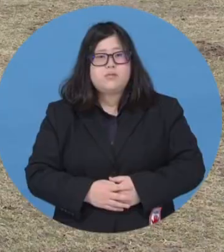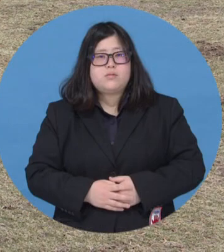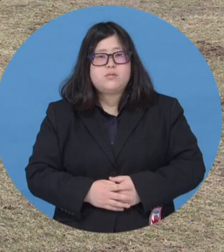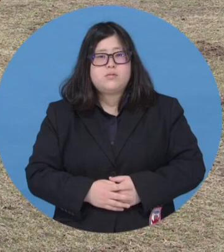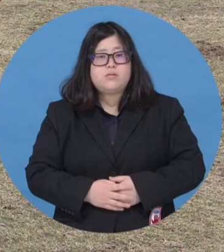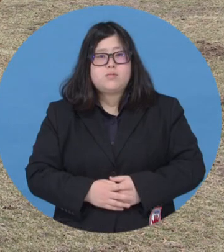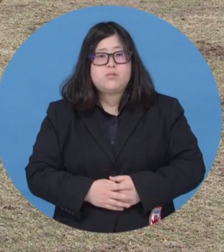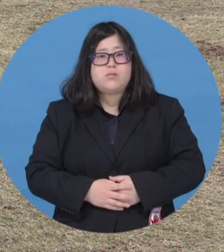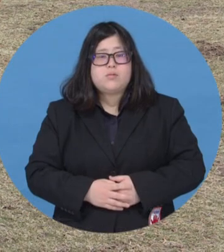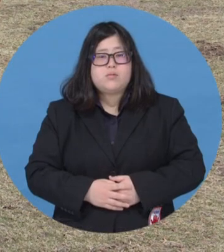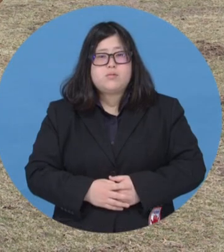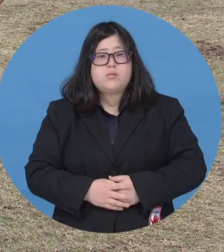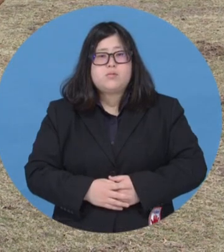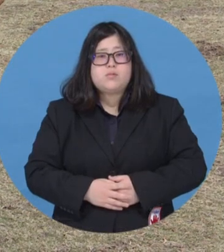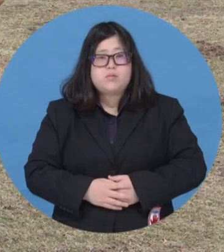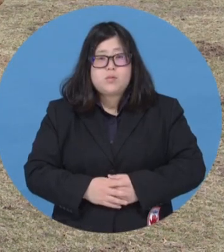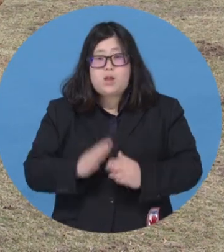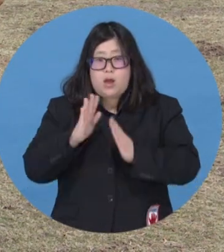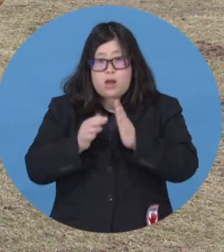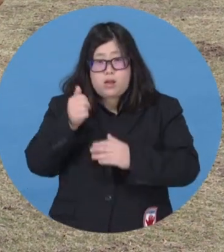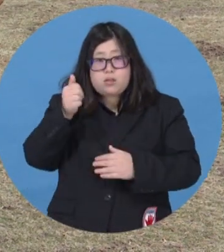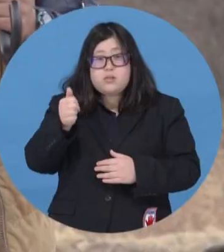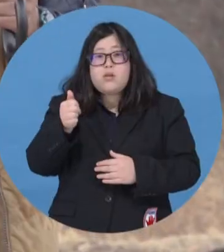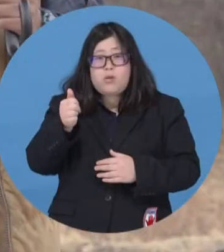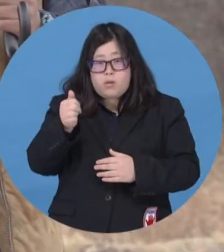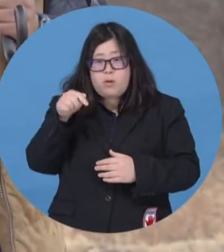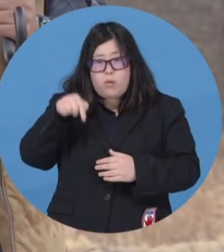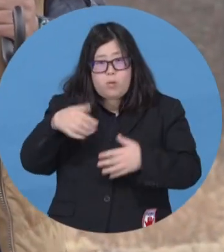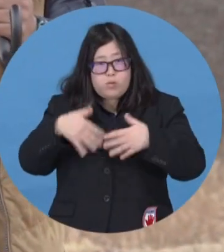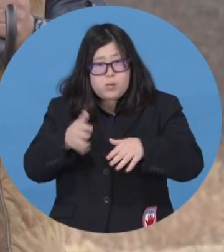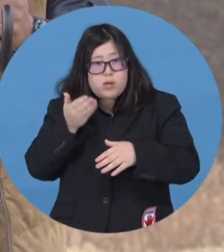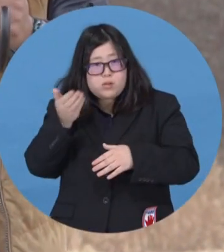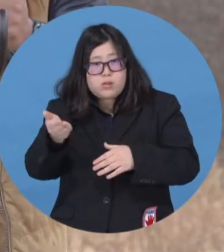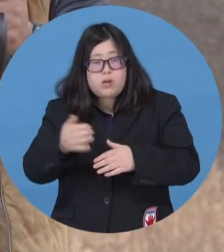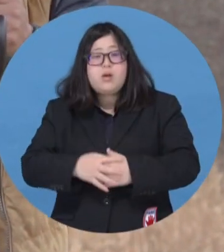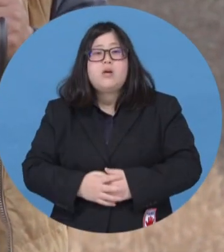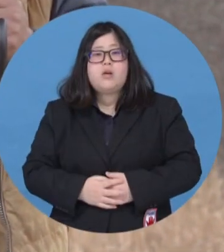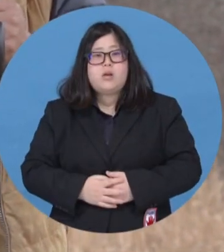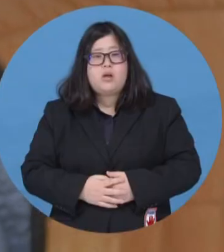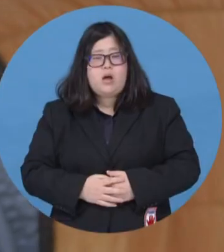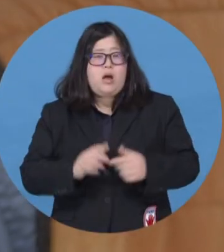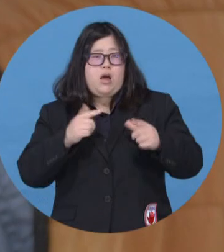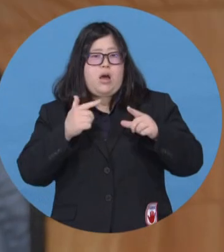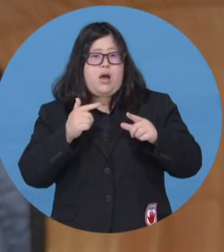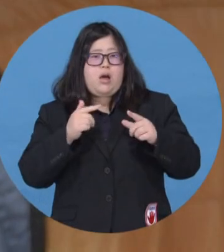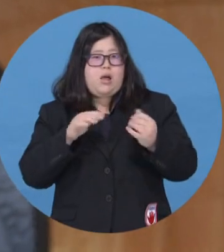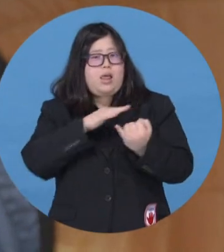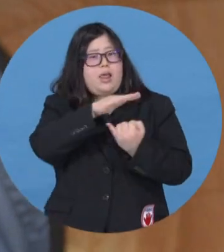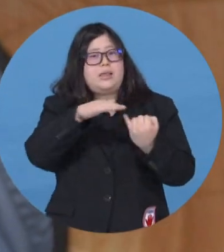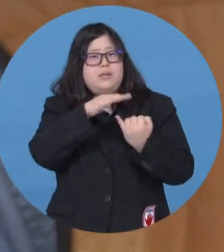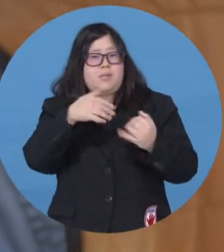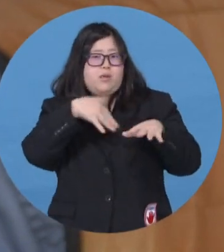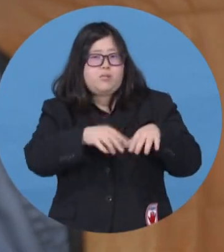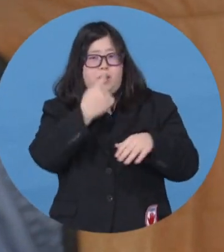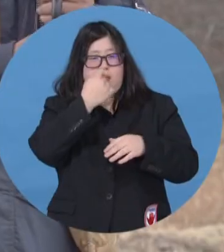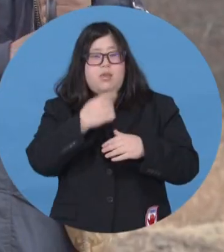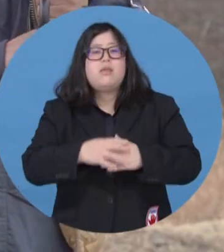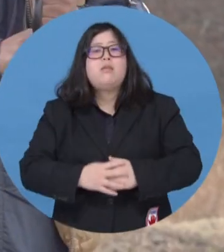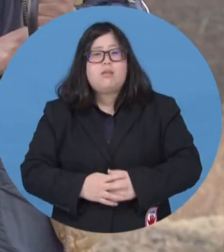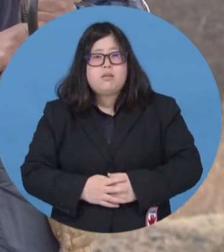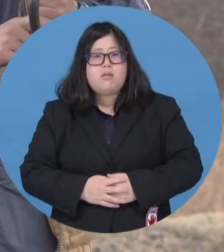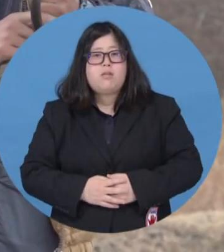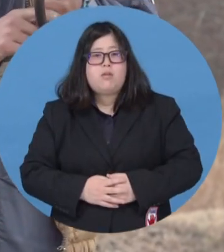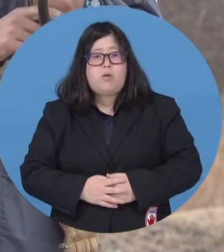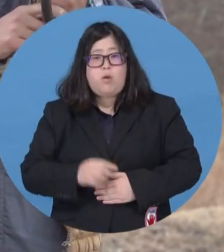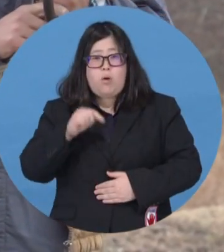林さんは、 はい、 推しの村の方ですか。 いや、生まれは四国の愛媛です。 あ、そうなんですか、はい、ど